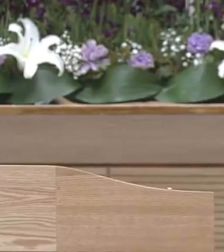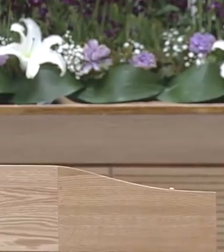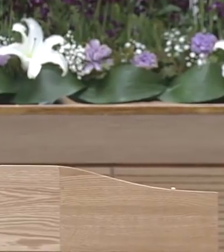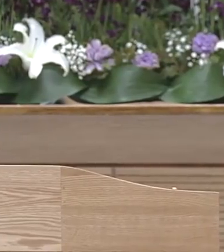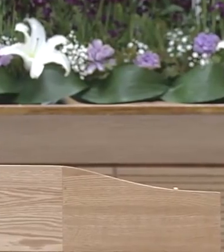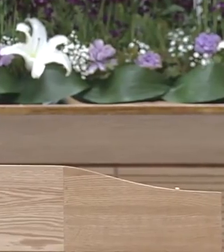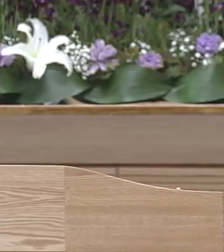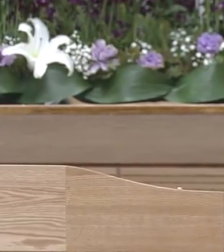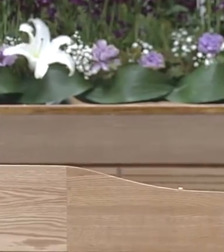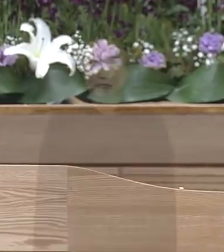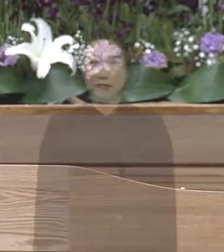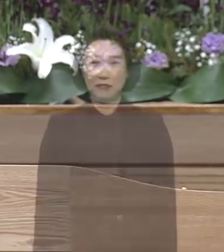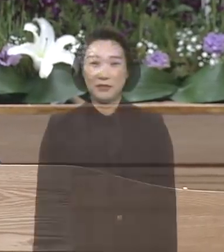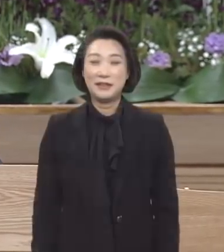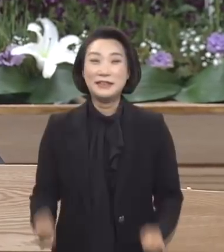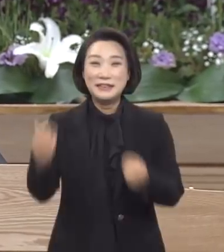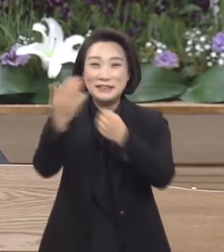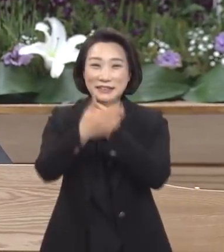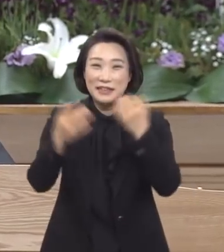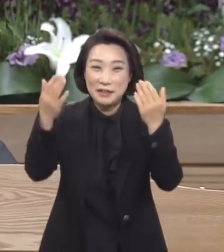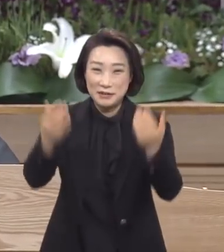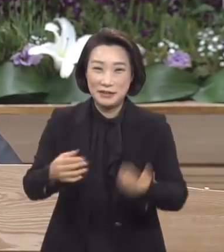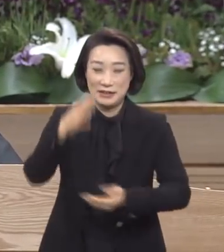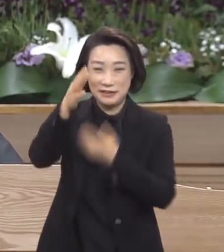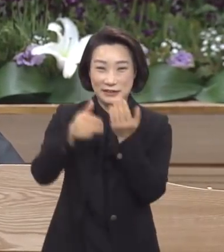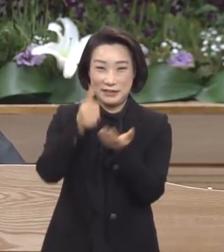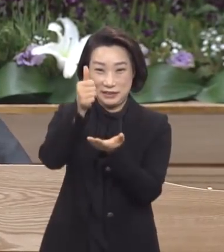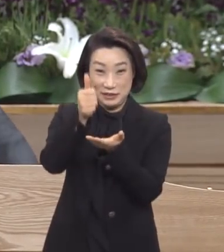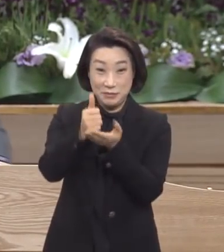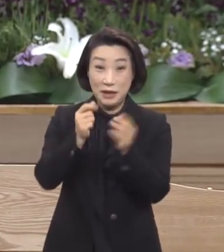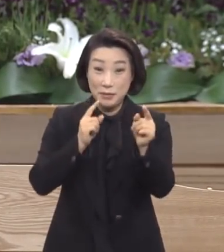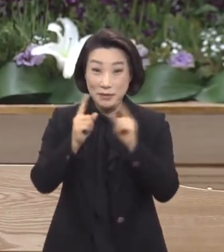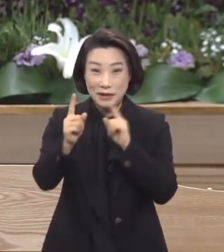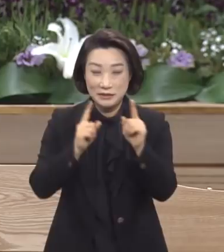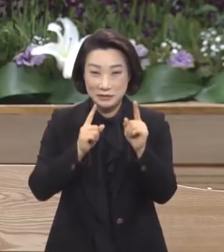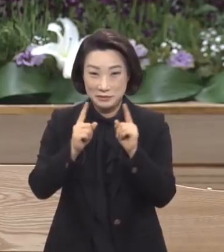은혜 받으실 하나님 말씀은